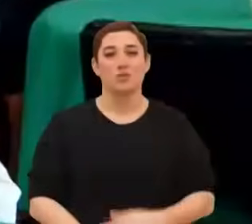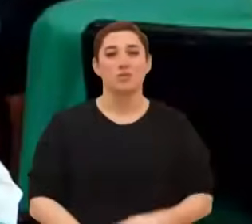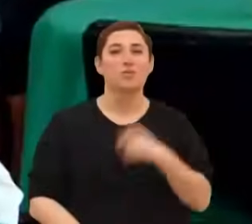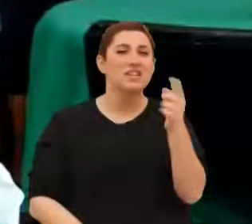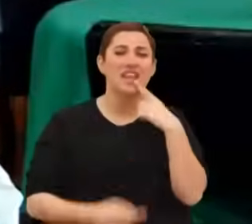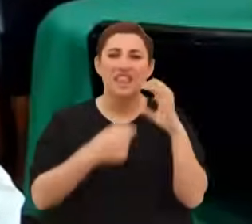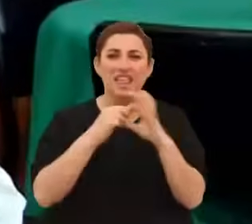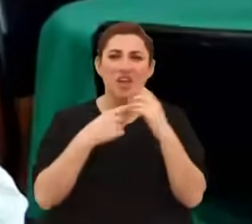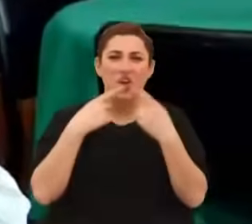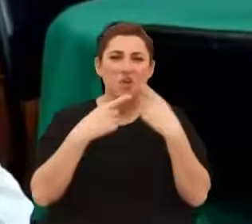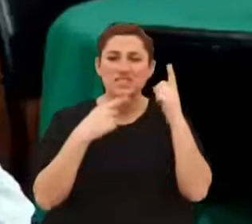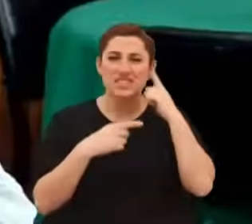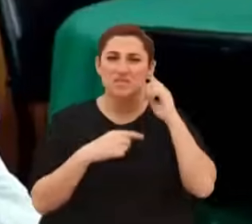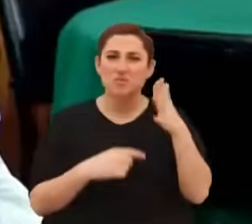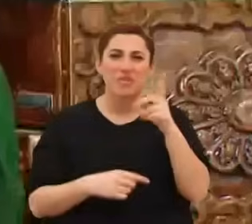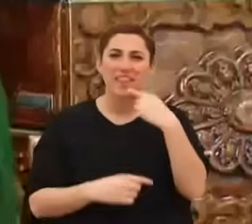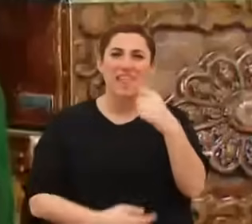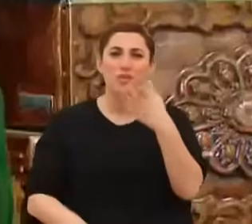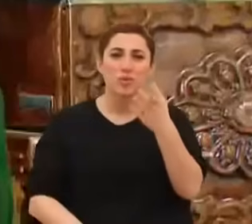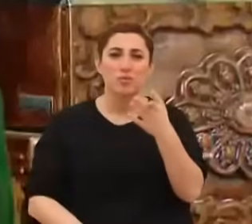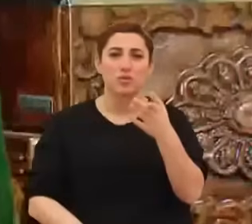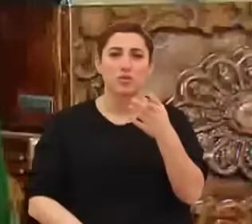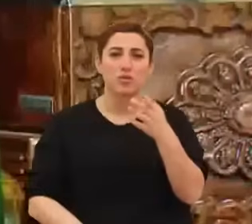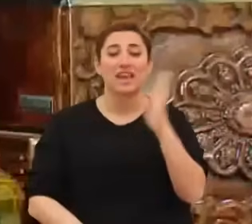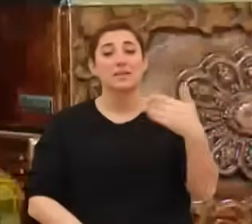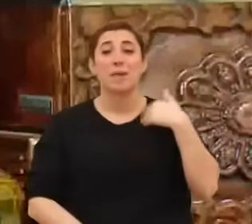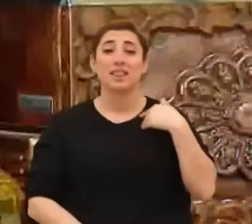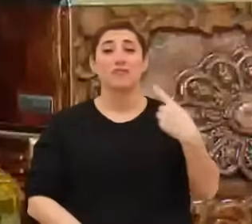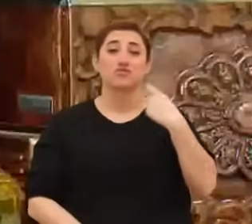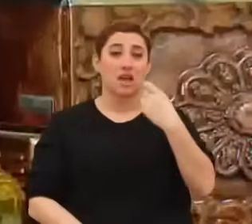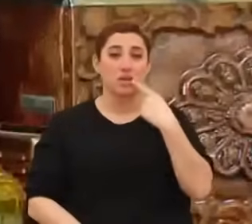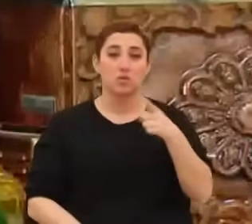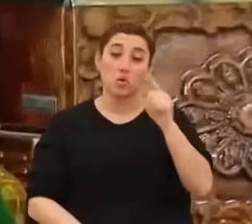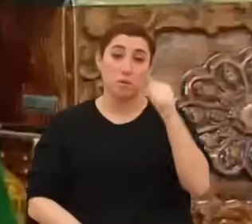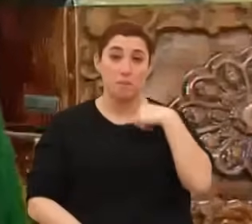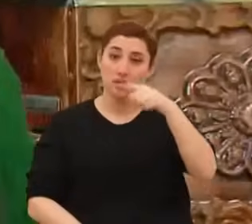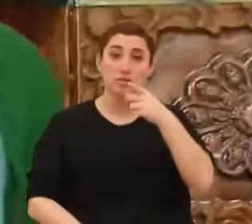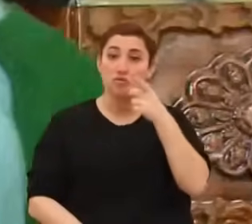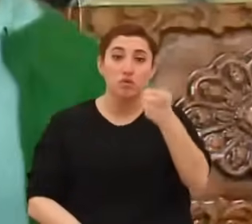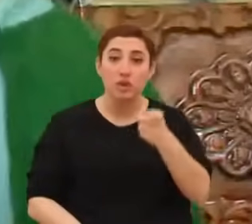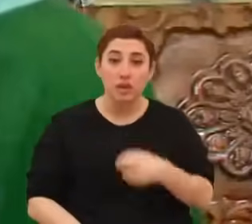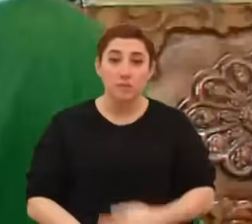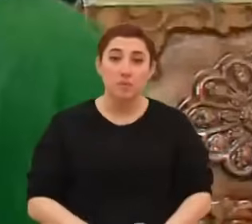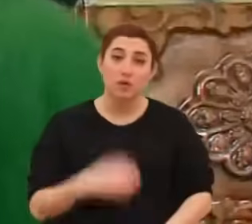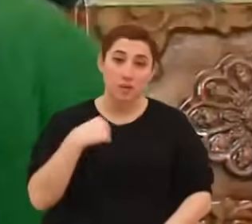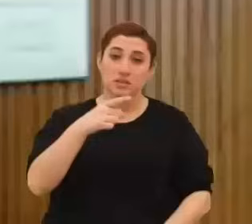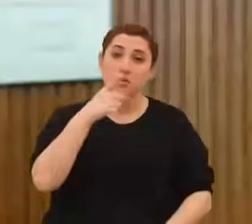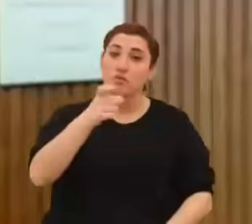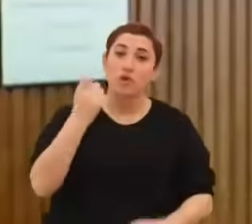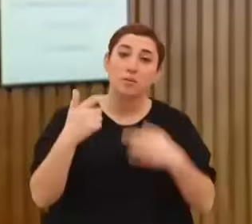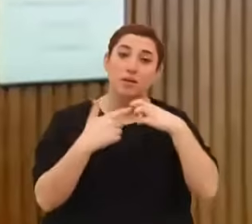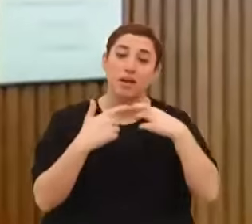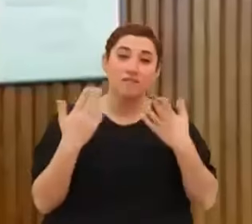ya. Bu ne diyor ya? Bu şabuşak ne diyor Mesut ya? Keşke beni de vursaydın diyor. O zaman ben seni vurayım. Vurayım ben seni